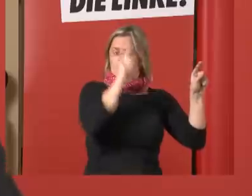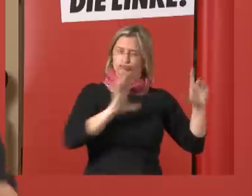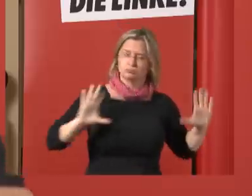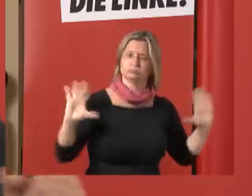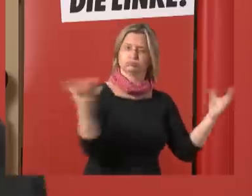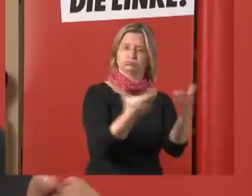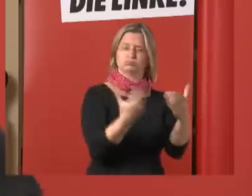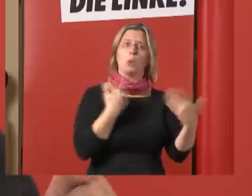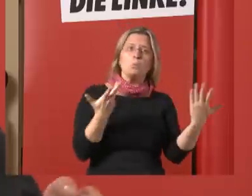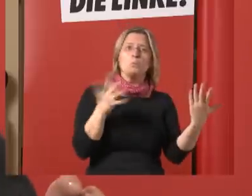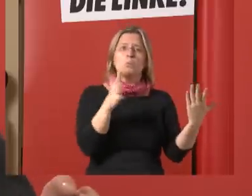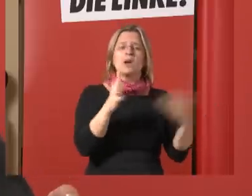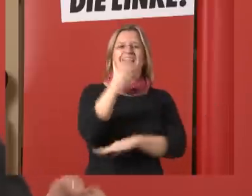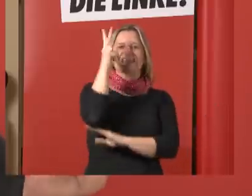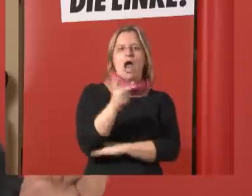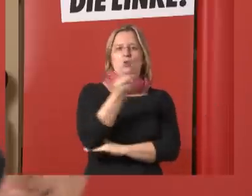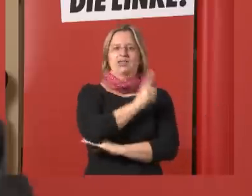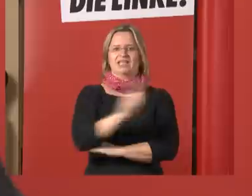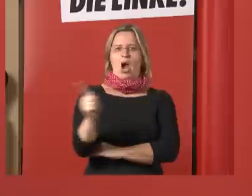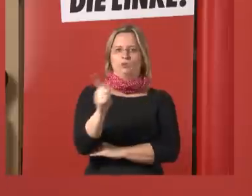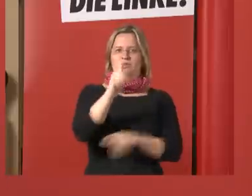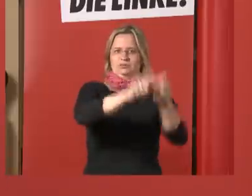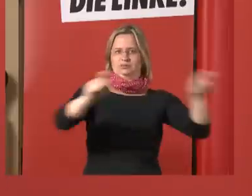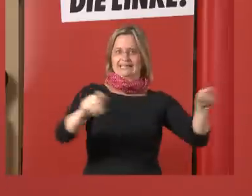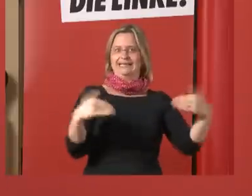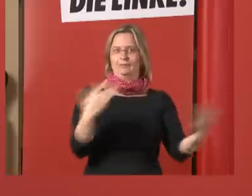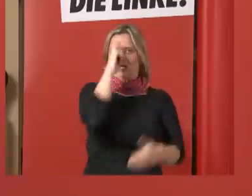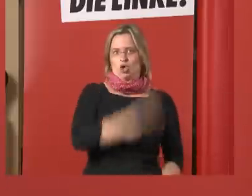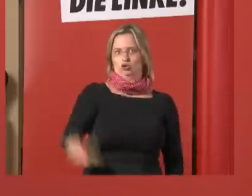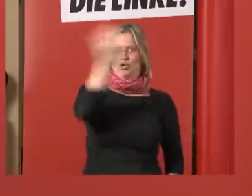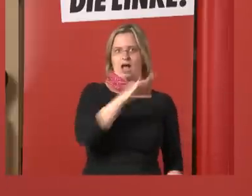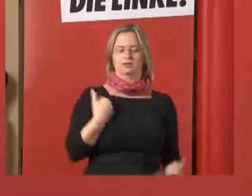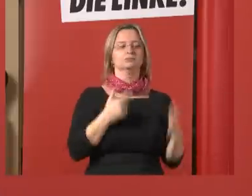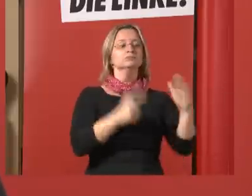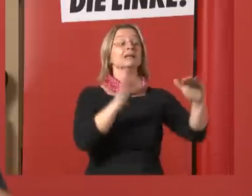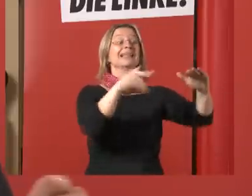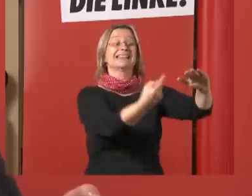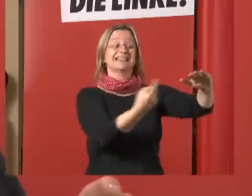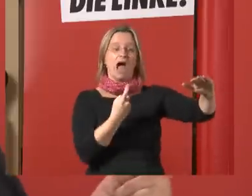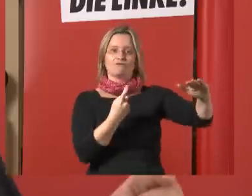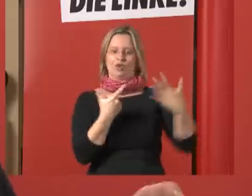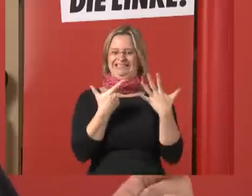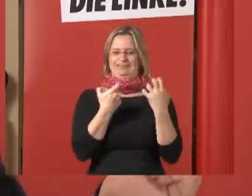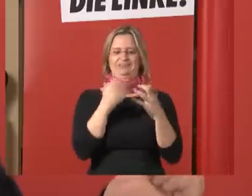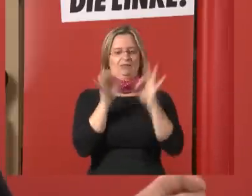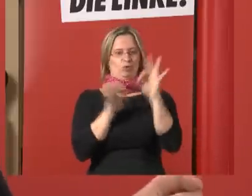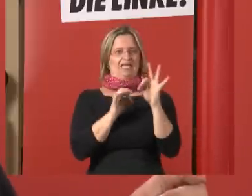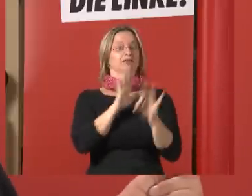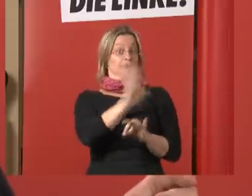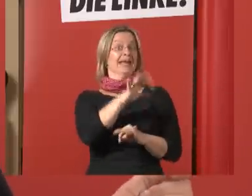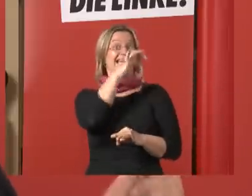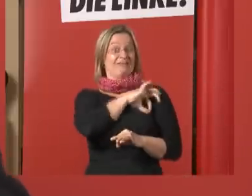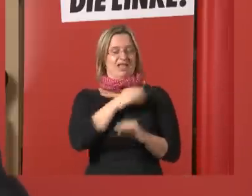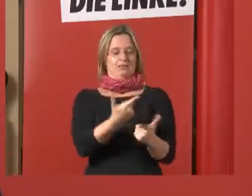die Werkstattmitarbeiterinnen und Werkstattmitarbeiter sind immerhin 300.000 Leute in Deutschland, müssen sich ihren Lohn